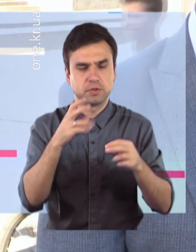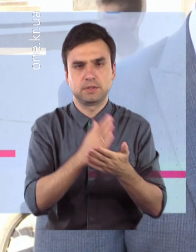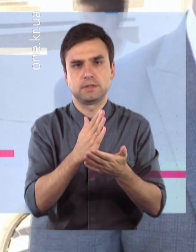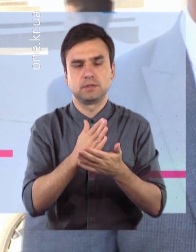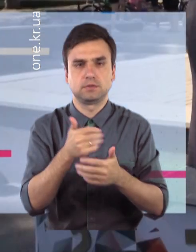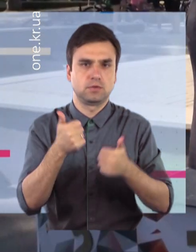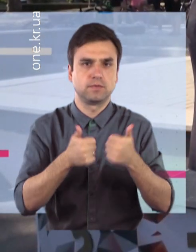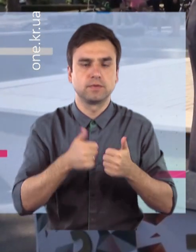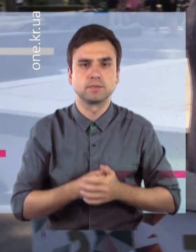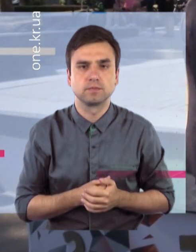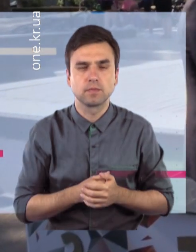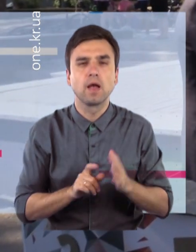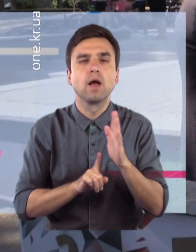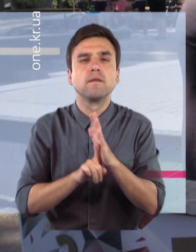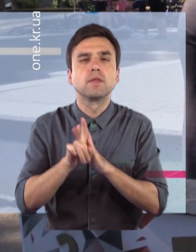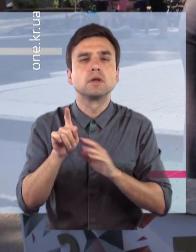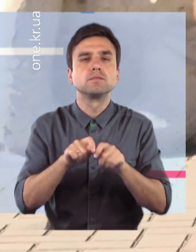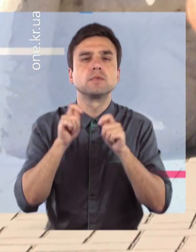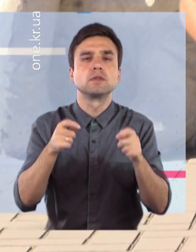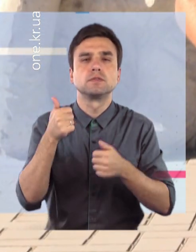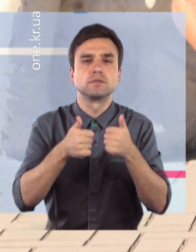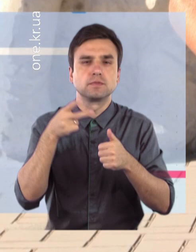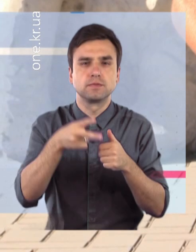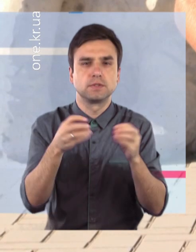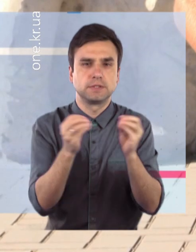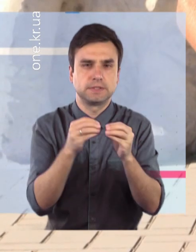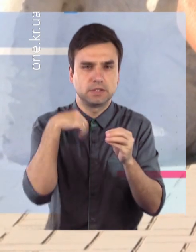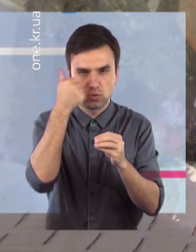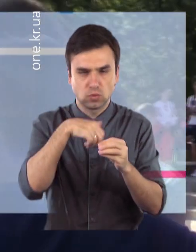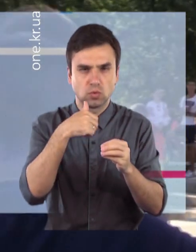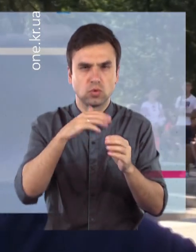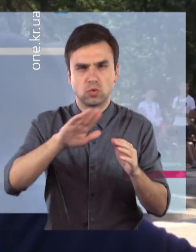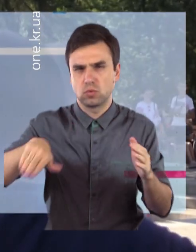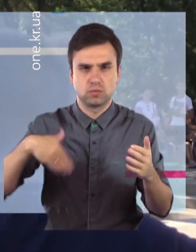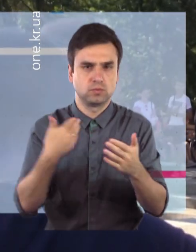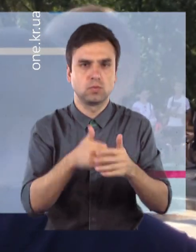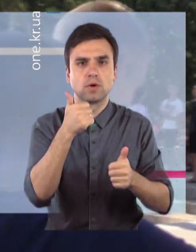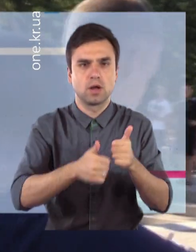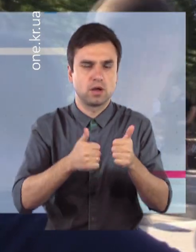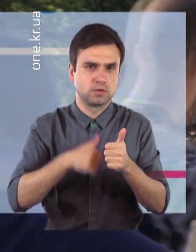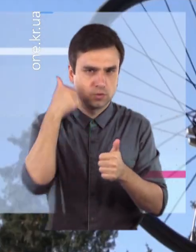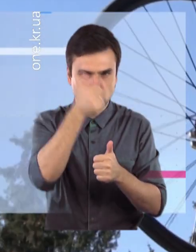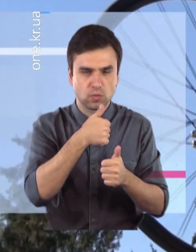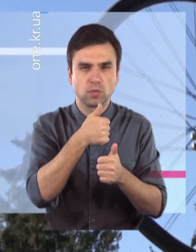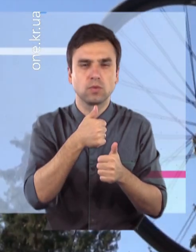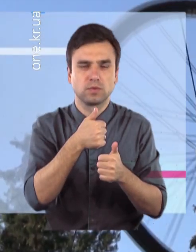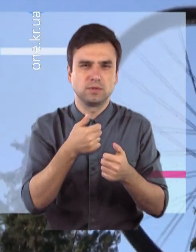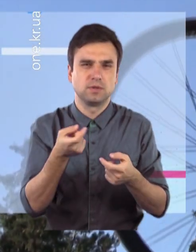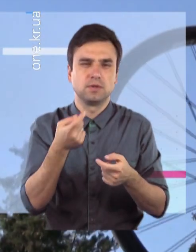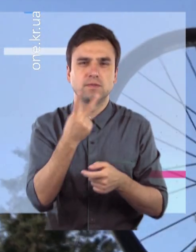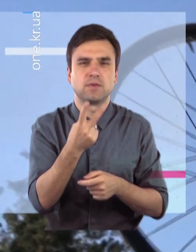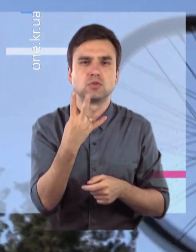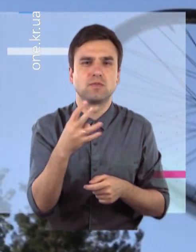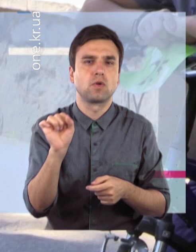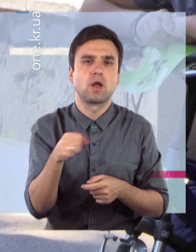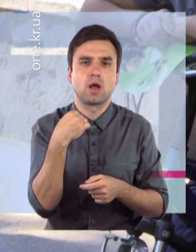змаганнях збільшується. Загалом сам кубок започаткували ще у 2010 році. Тепер щорічно проводять його саме у День незалежності